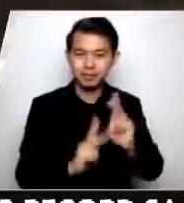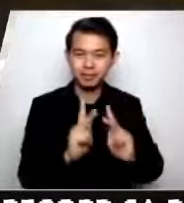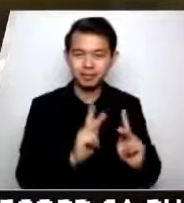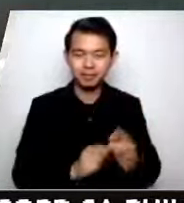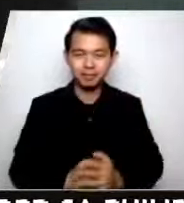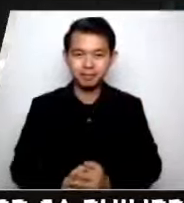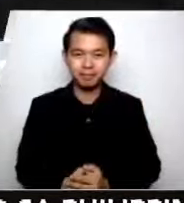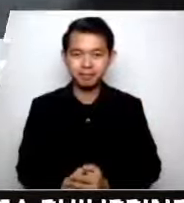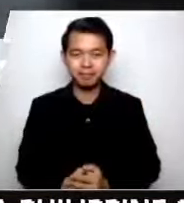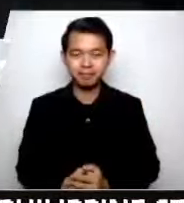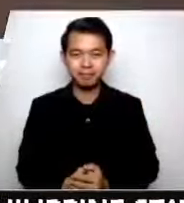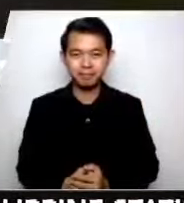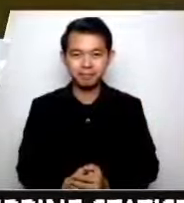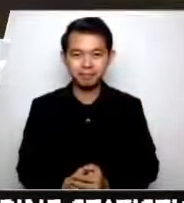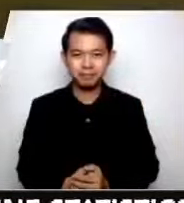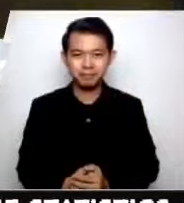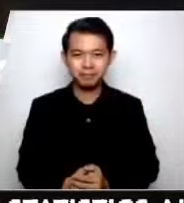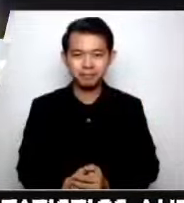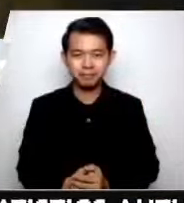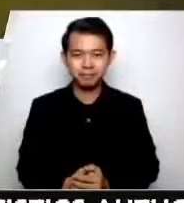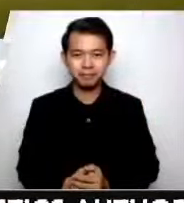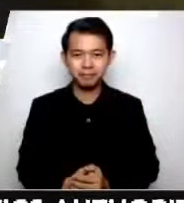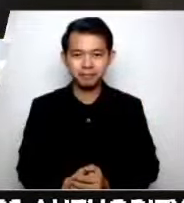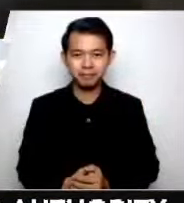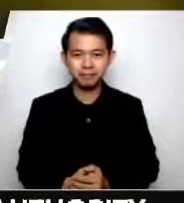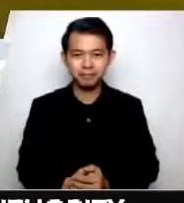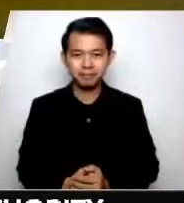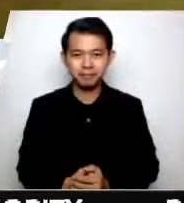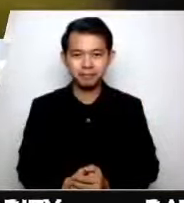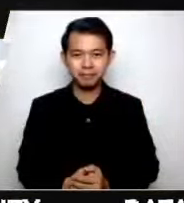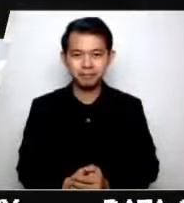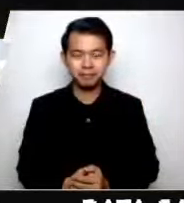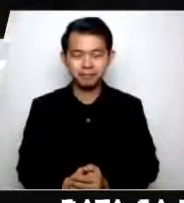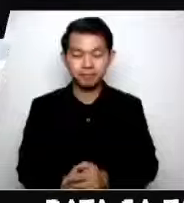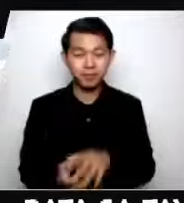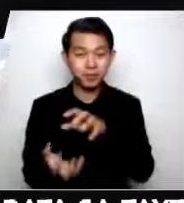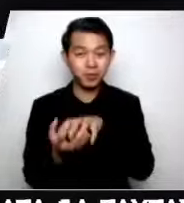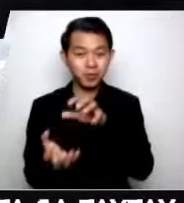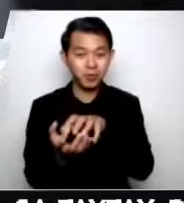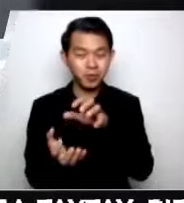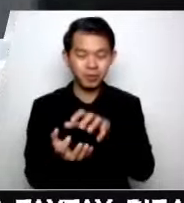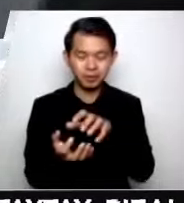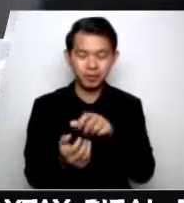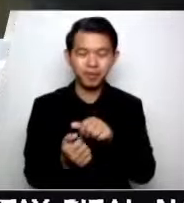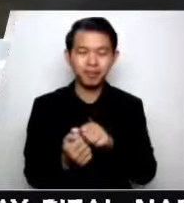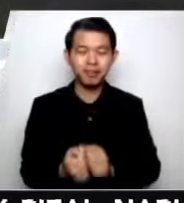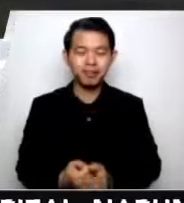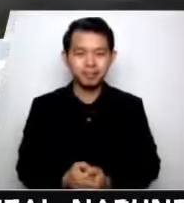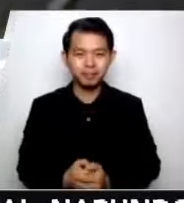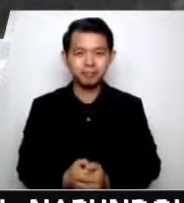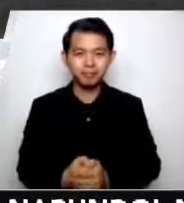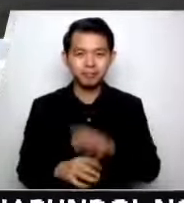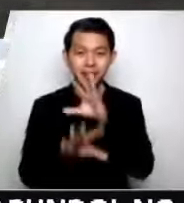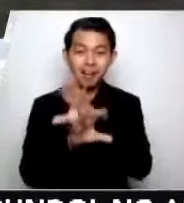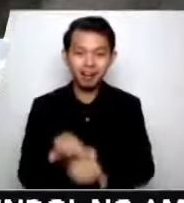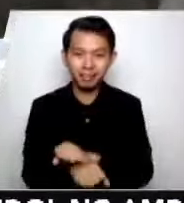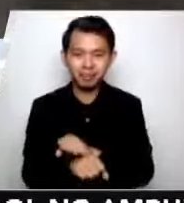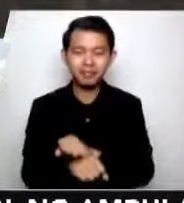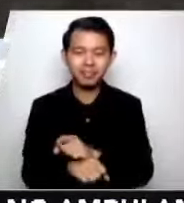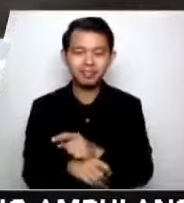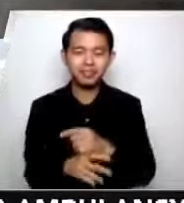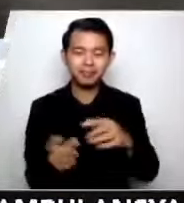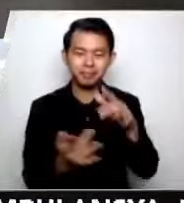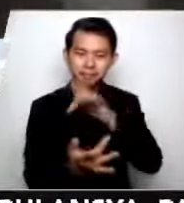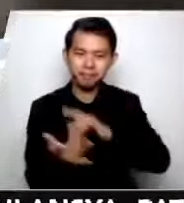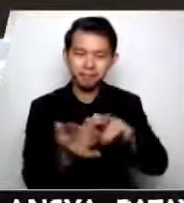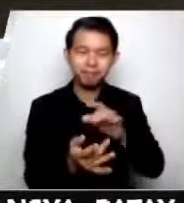Tila nakaugalian nang makipag-barter ng asong si Kayla na alaga ng may-ari ng resort. Madalas nga nila itong